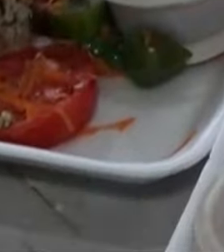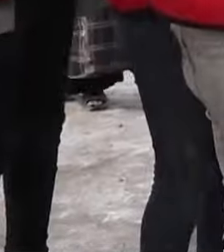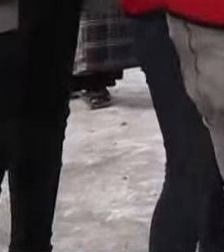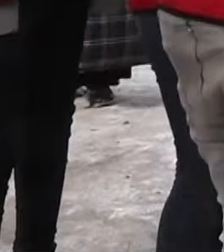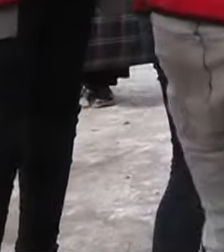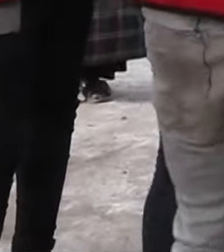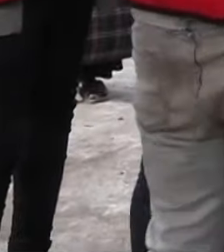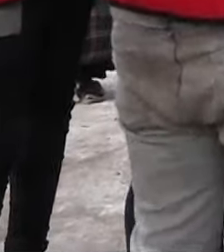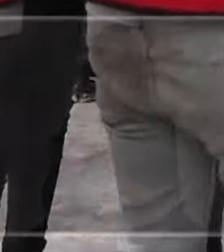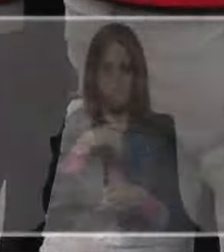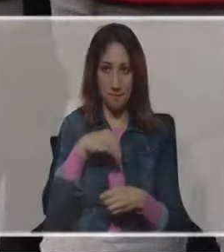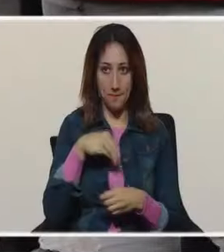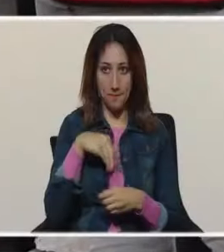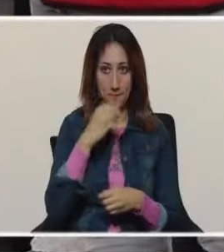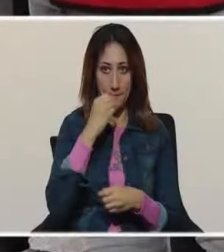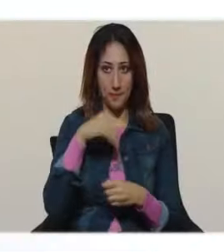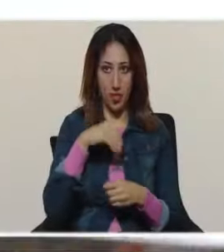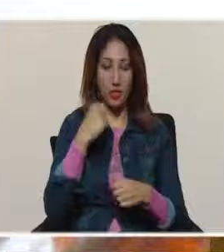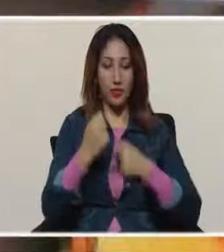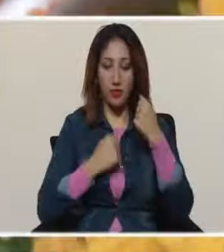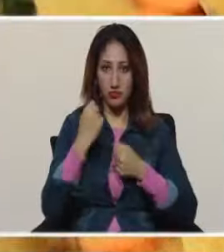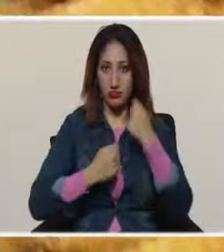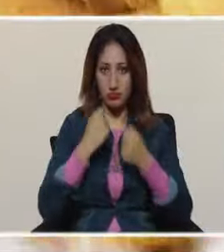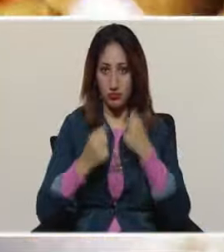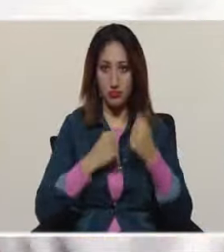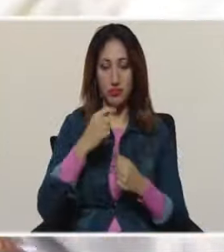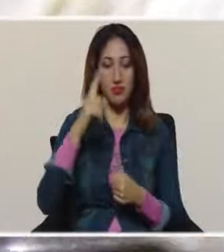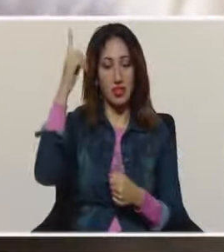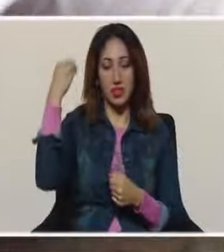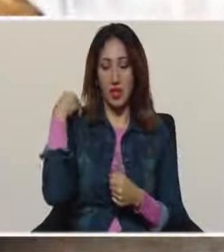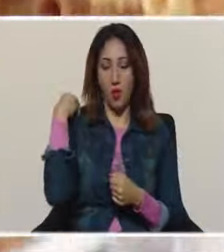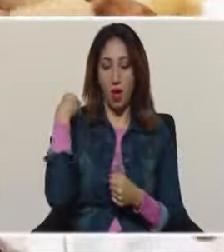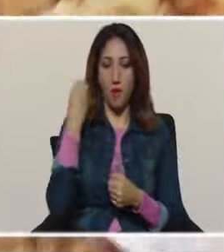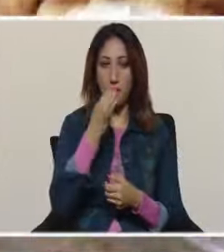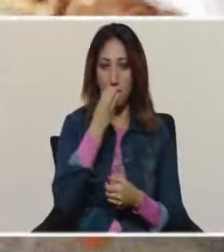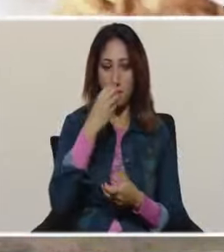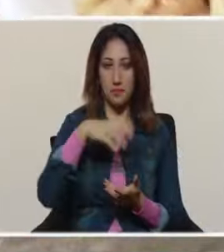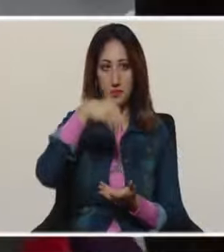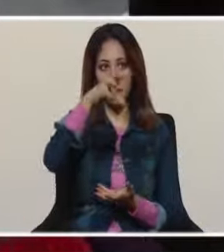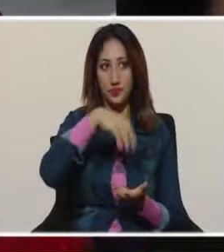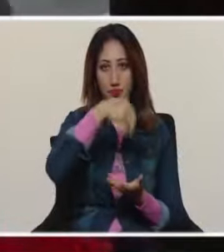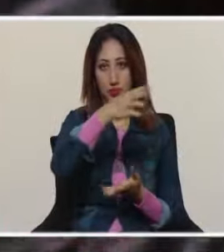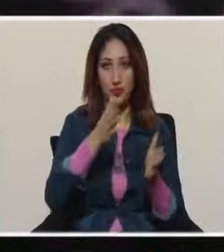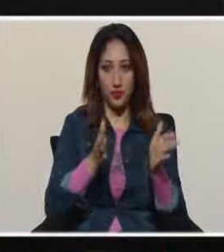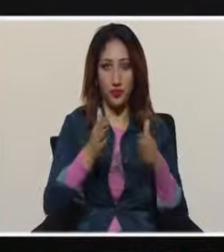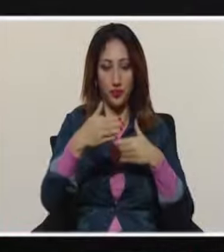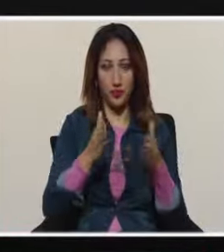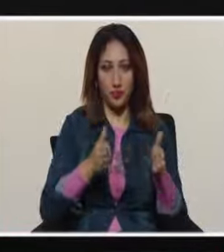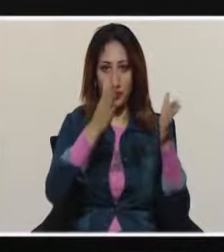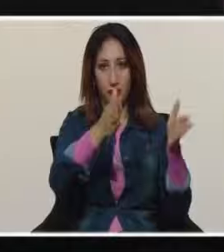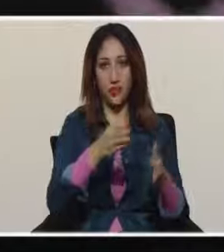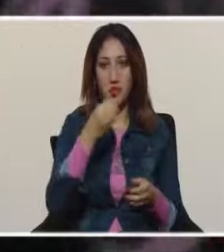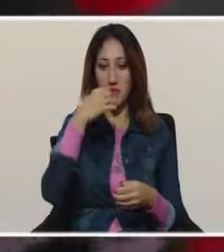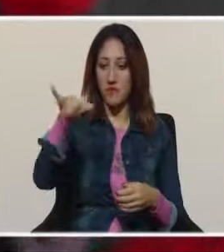مطبخ مفعم بالحيوية والنشاط وجهود لوجه الله لإطعام غير القادرين والمرضى وعابر